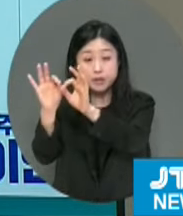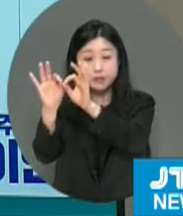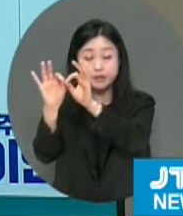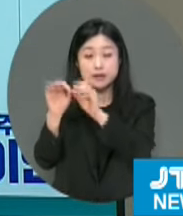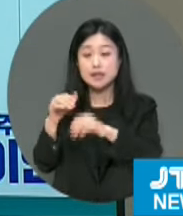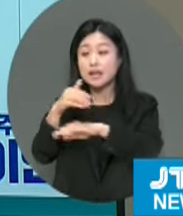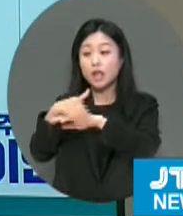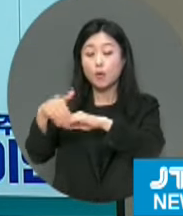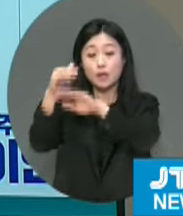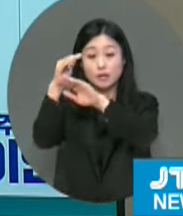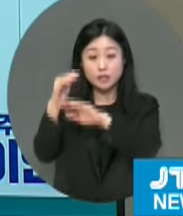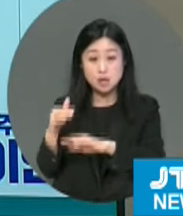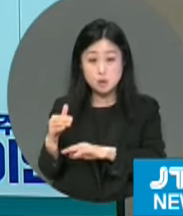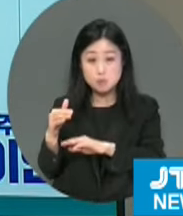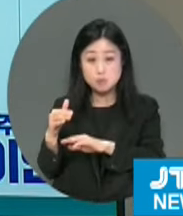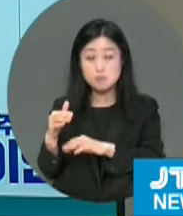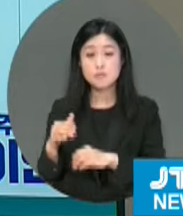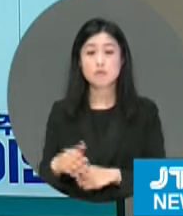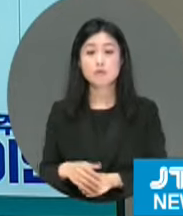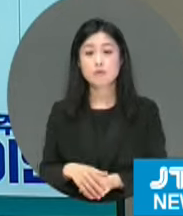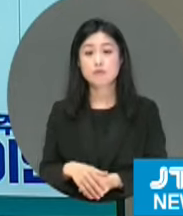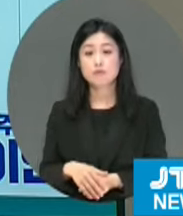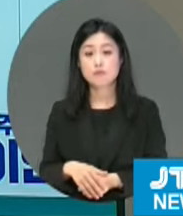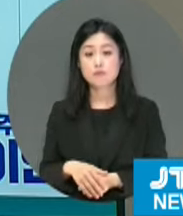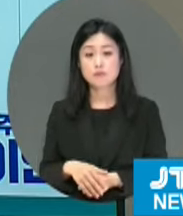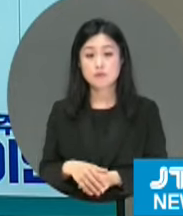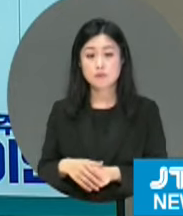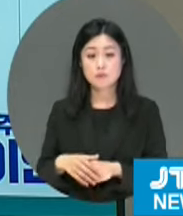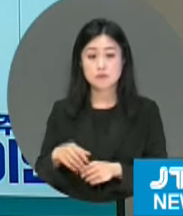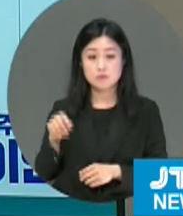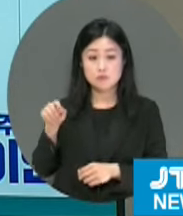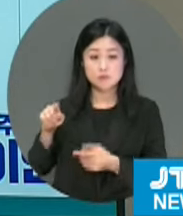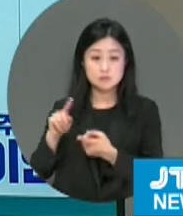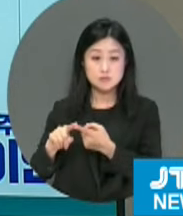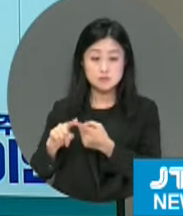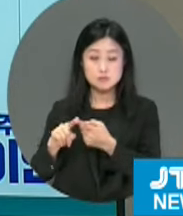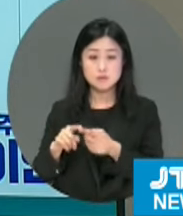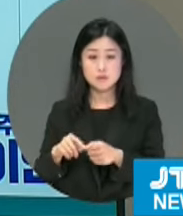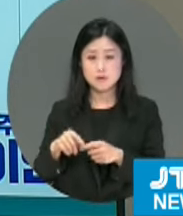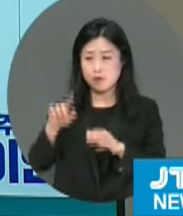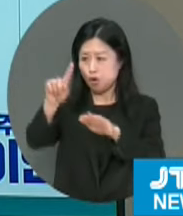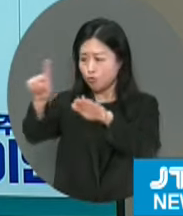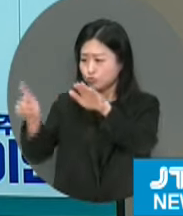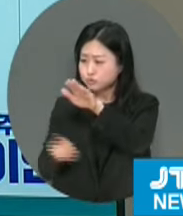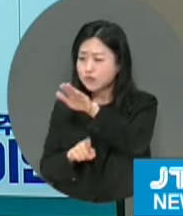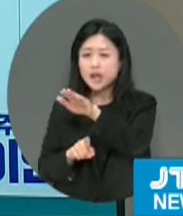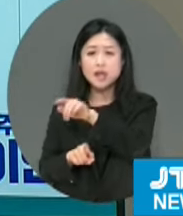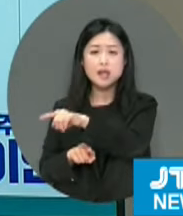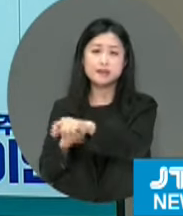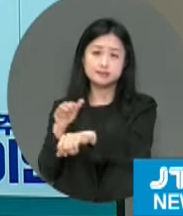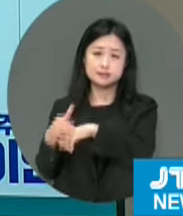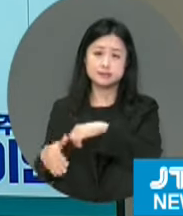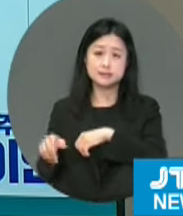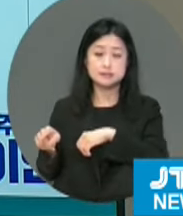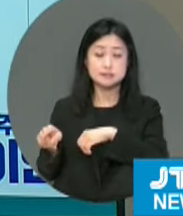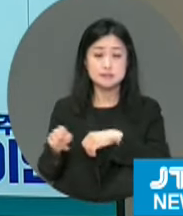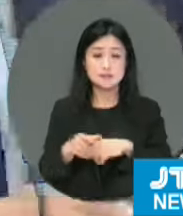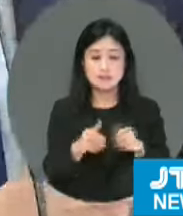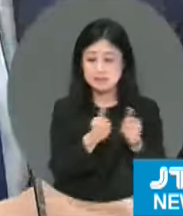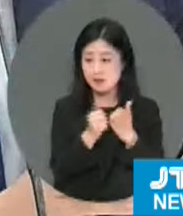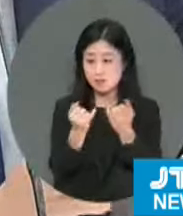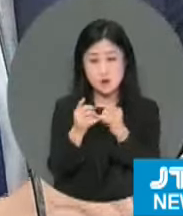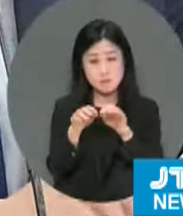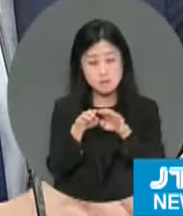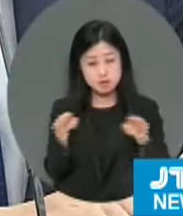계획을 산출한 것만으로도 여기 반영할 수 있게 해놨어요. 이렇게 후퇴시키면서 지금 여가부가 양성평등을